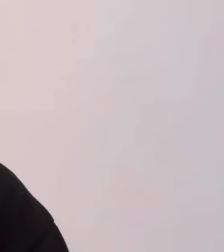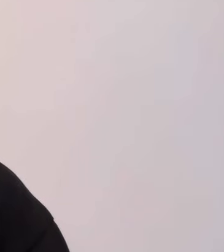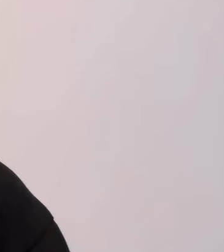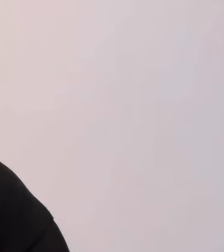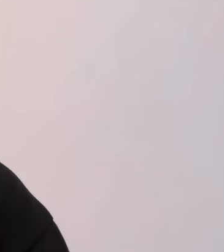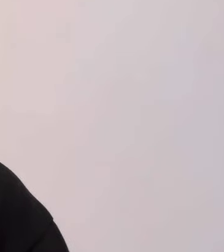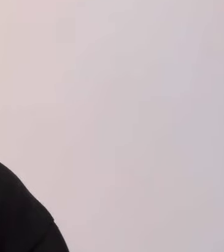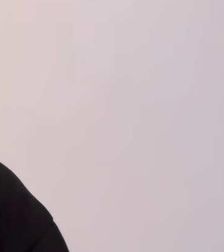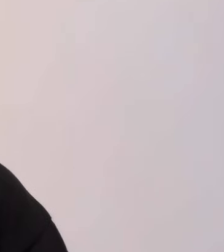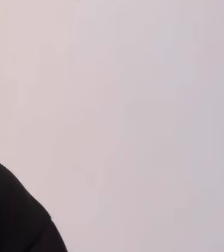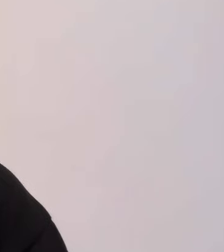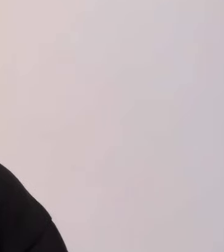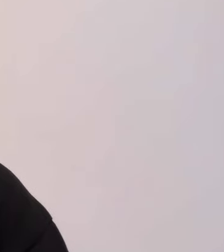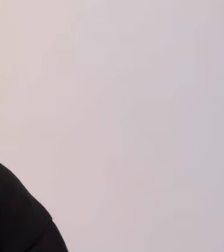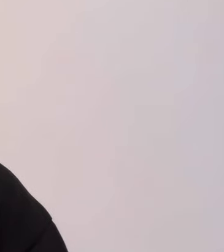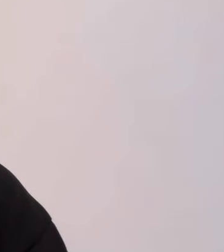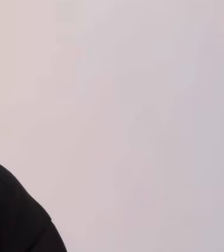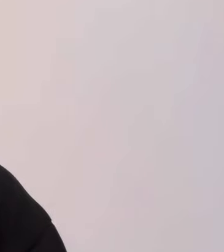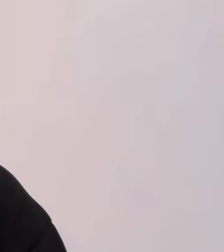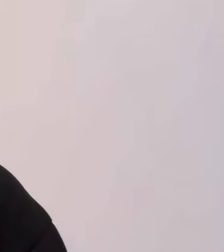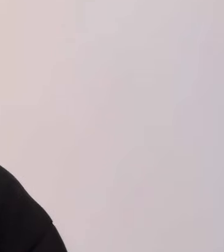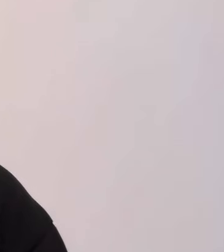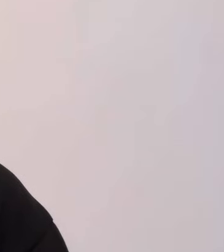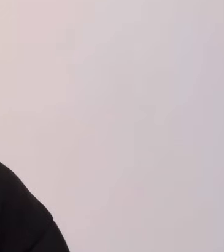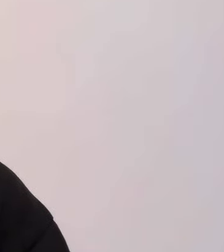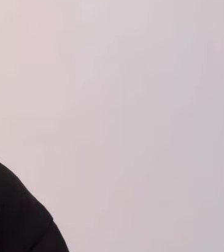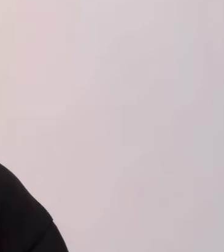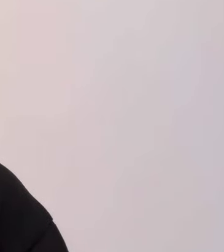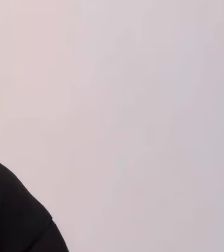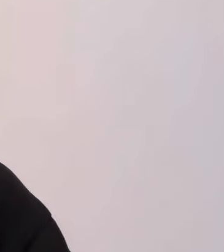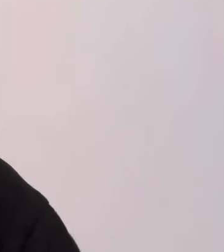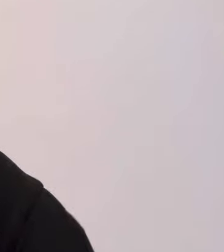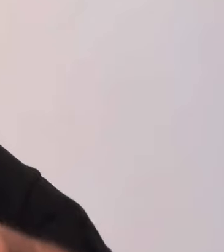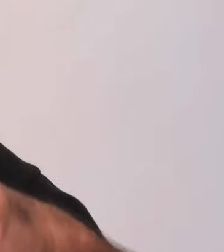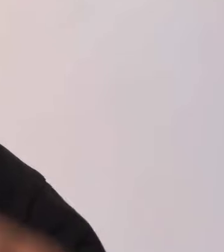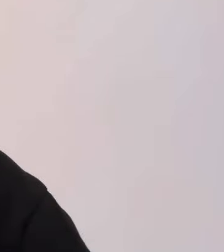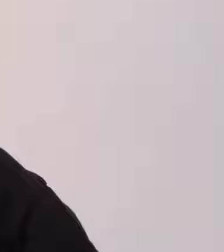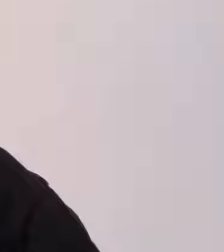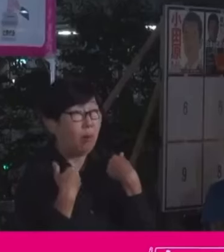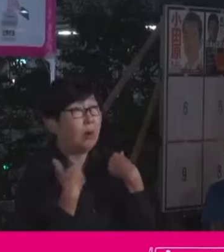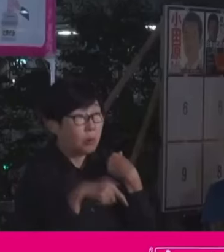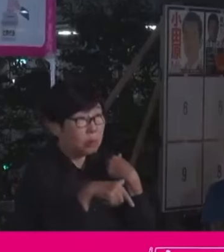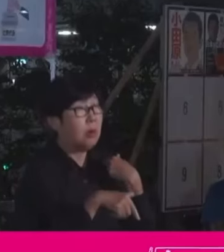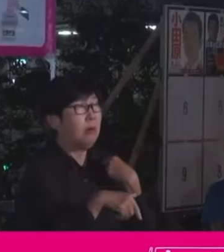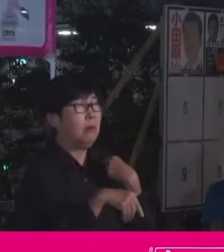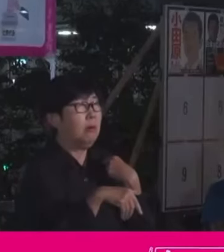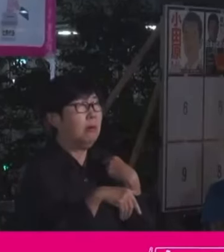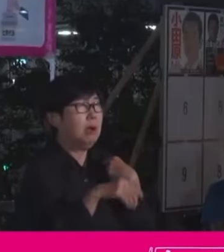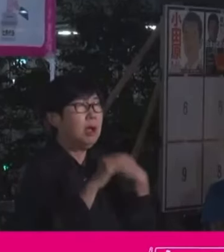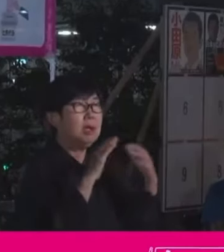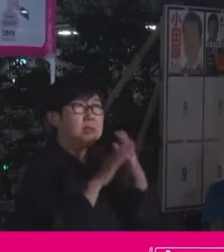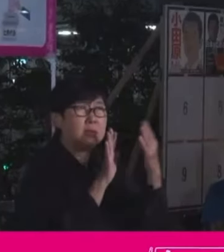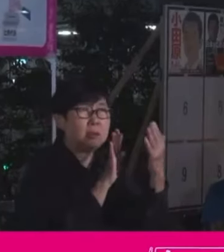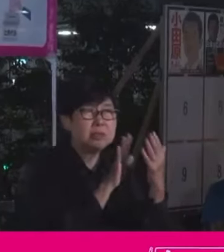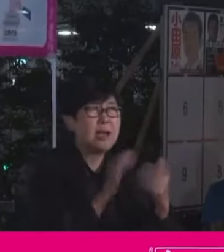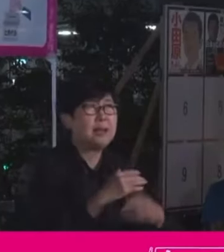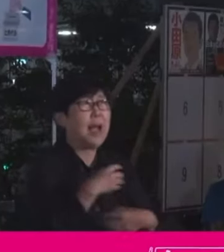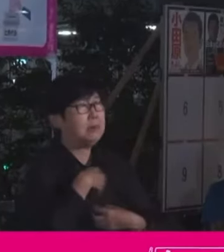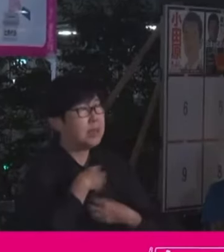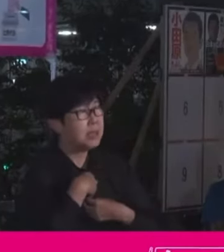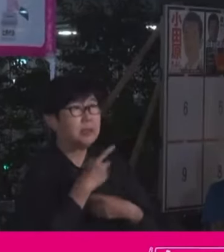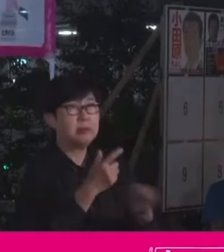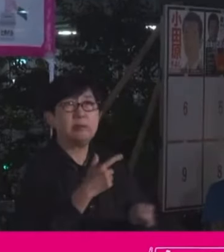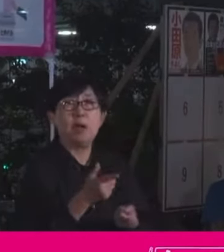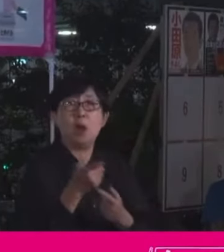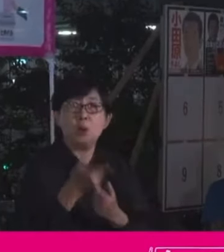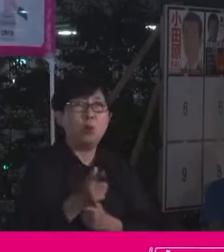います。これから山川仁志の応援行ってきます。 私はこの人を国会に送りたいと思って